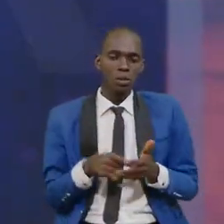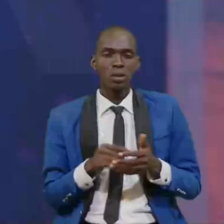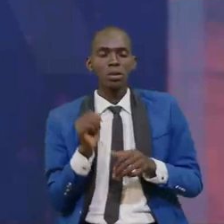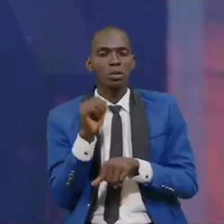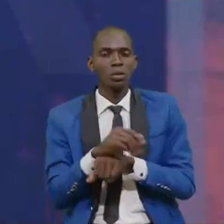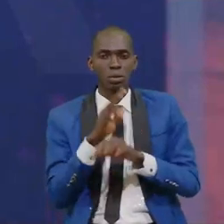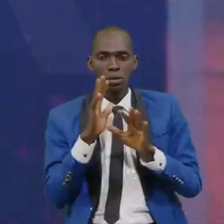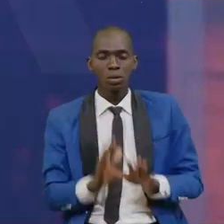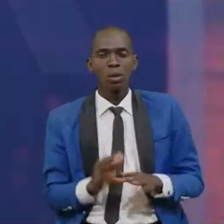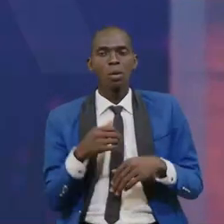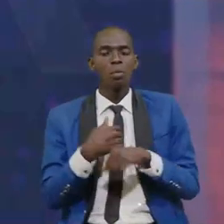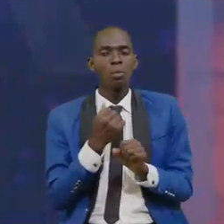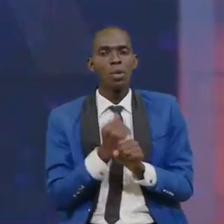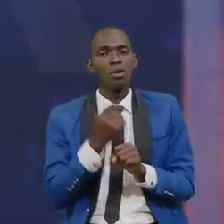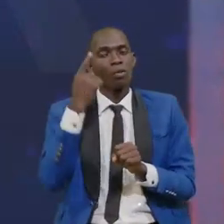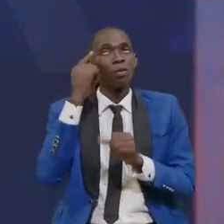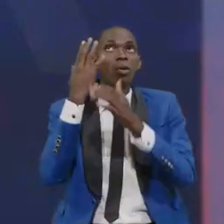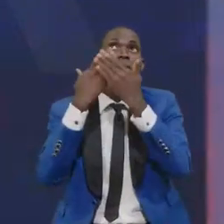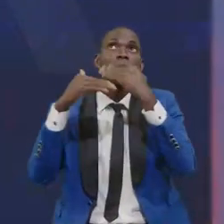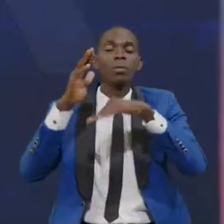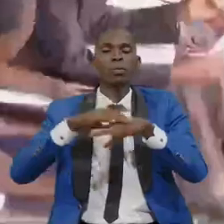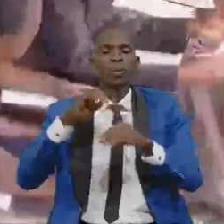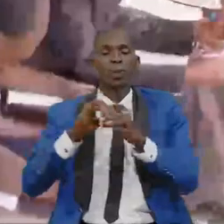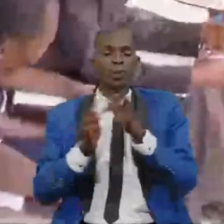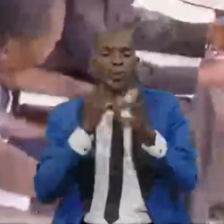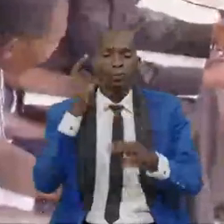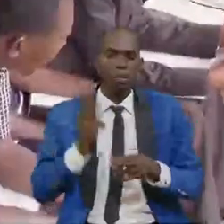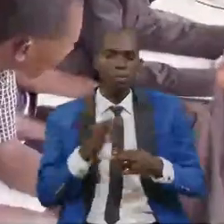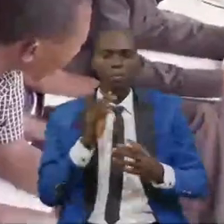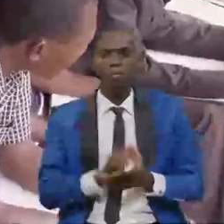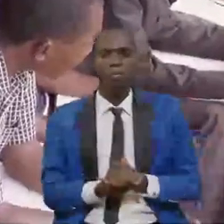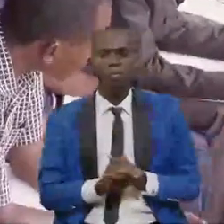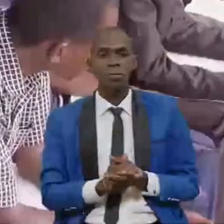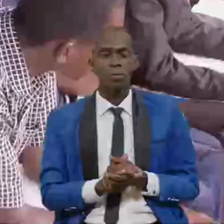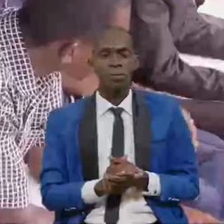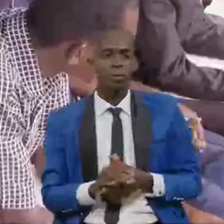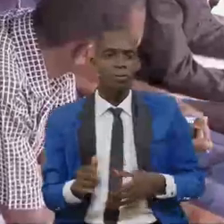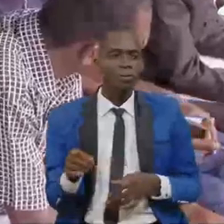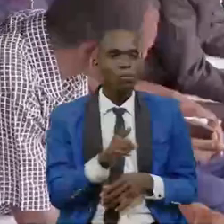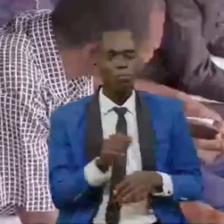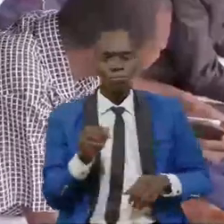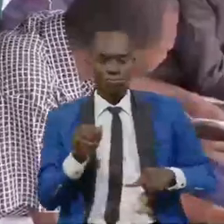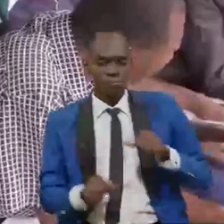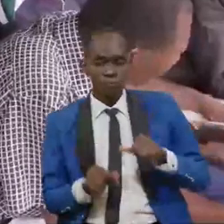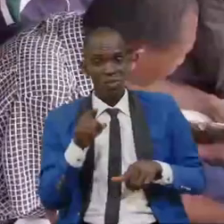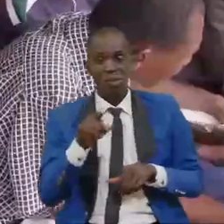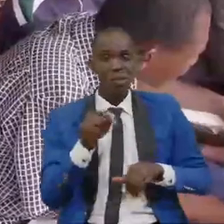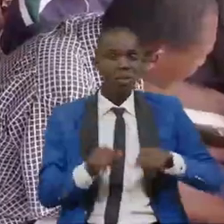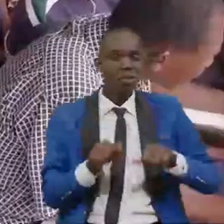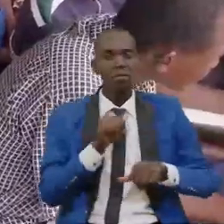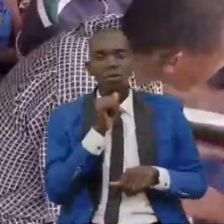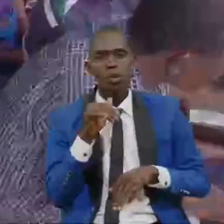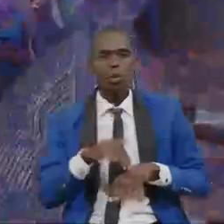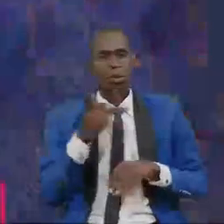vainqueur fait du ciel au nom de Jésus. Il ne douta point par incrédulité au sujet de la promesse de